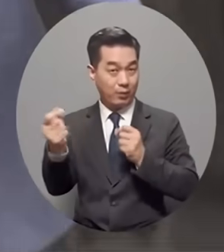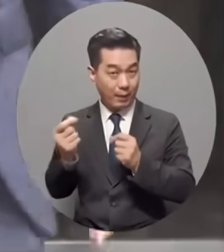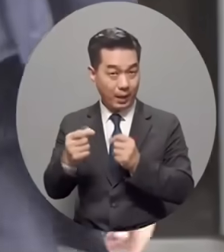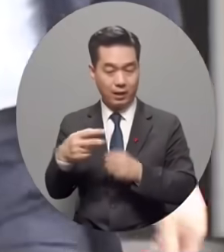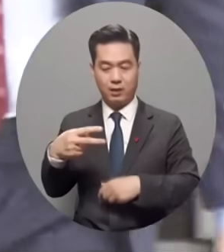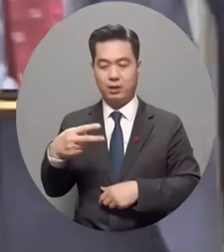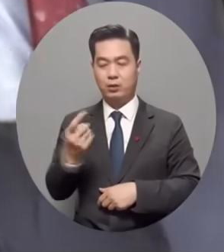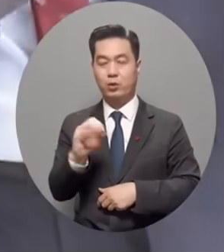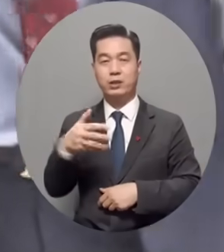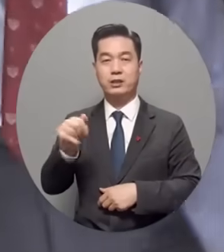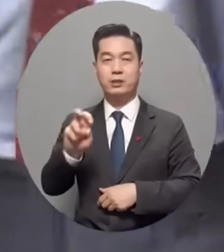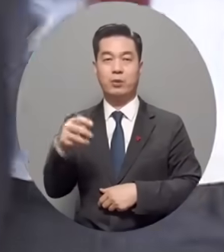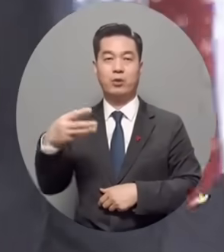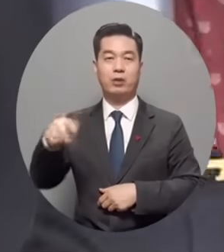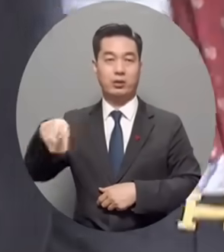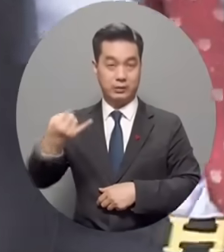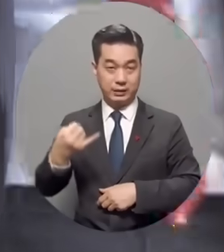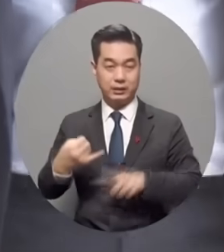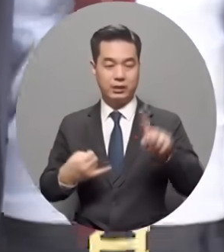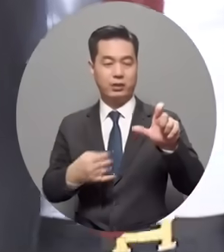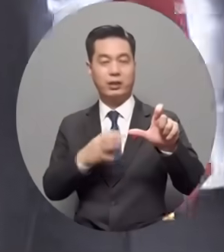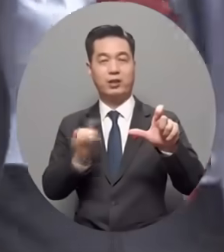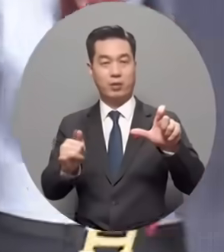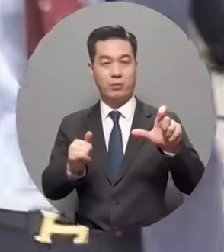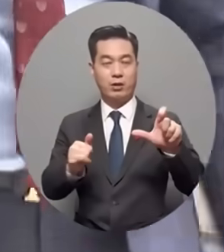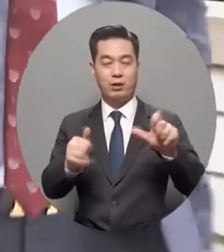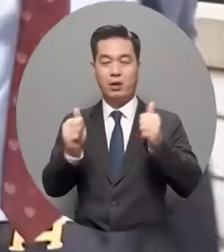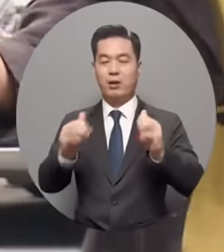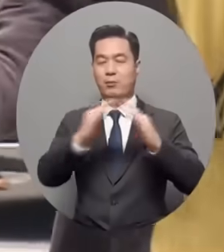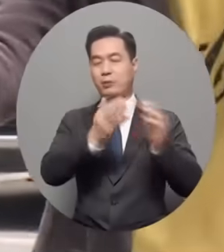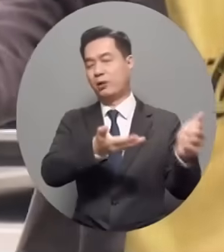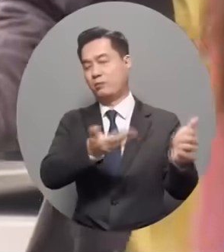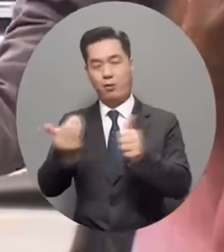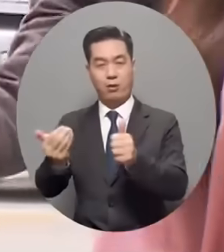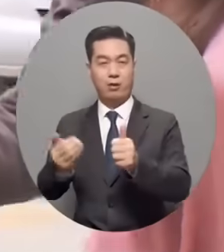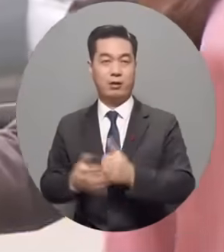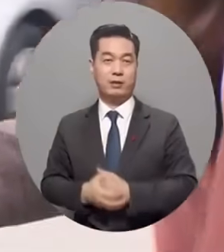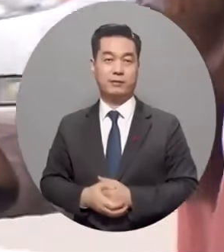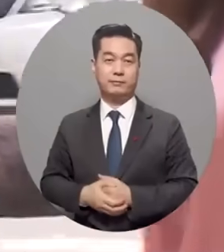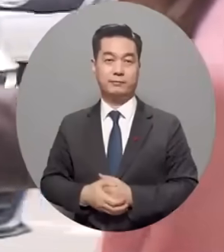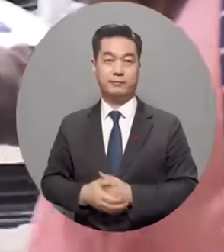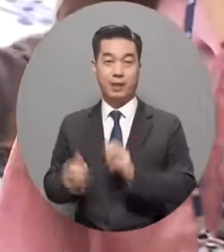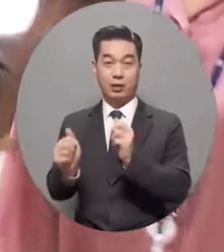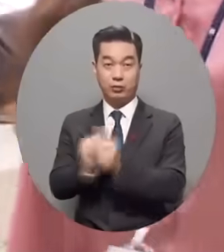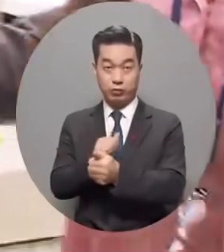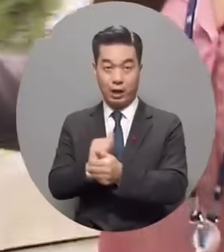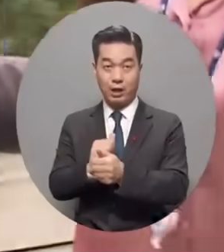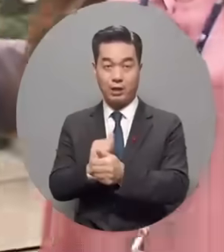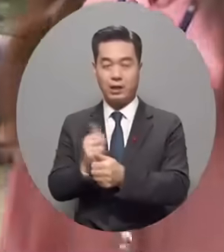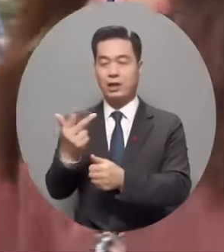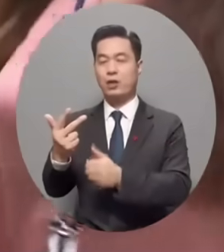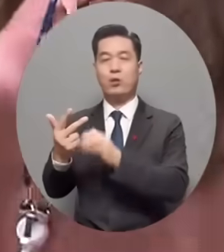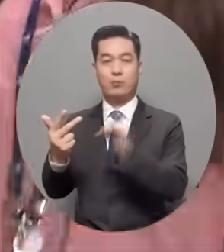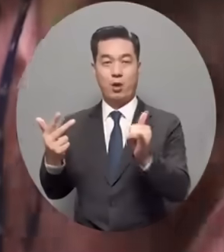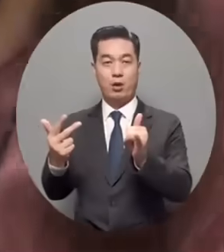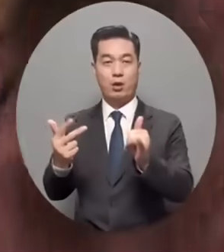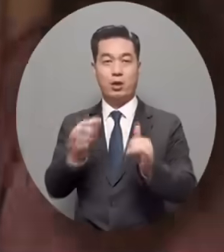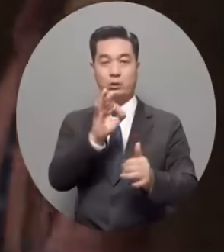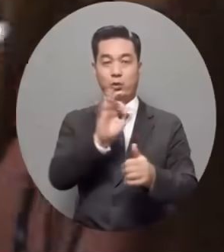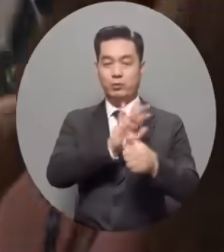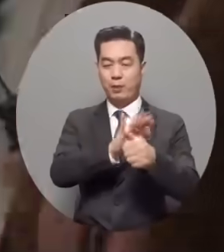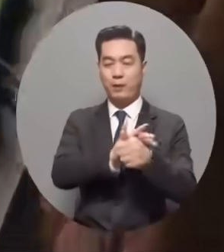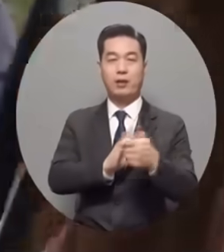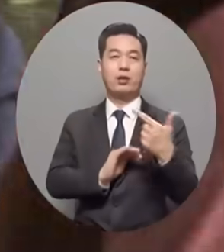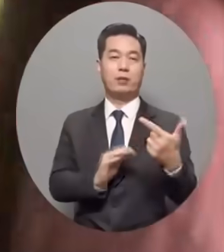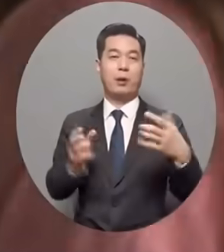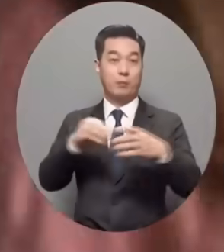모터스 주가 조작 일당 15명을 법정에 세웠습니다. 주가 조작 선수 7명과 전주 6명이